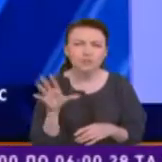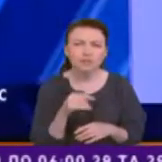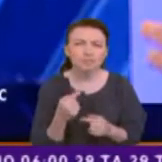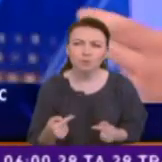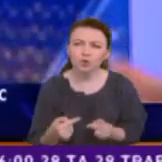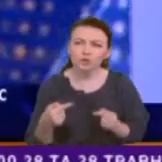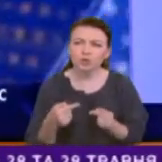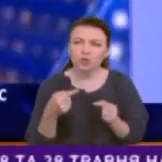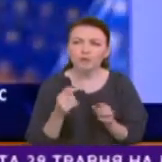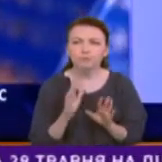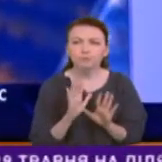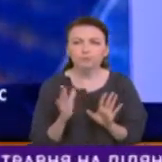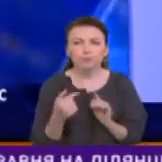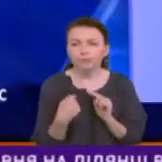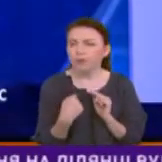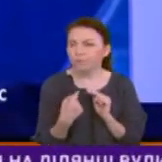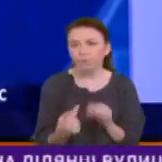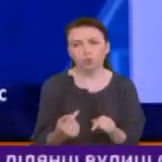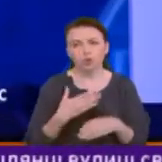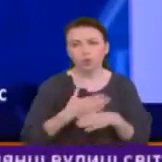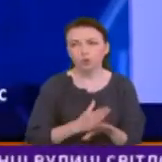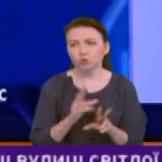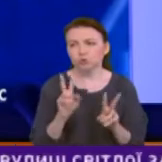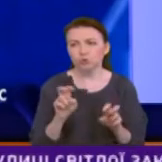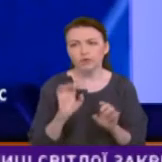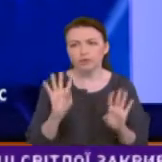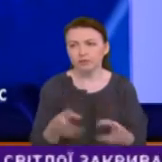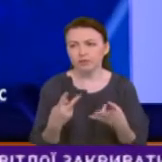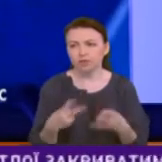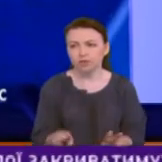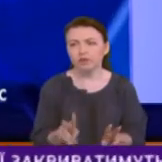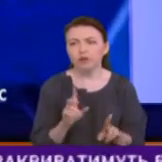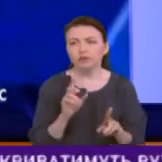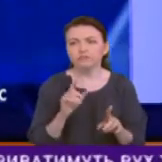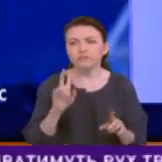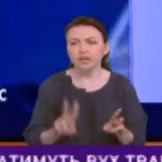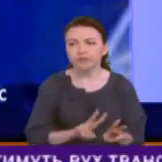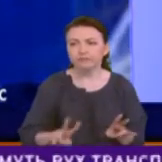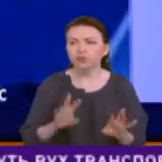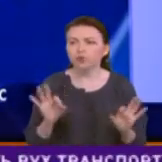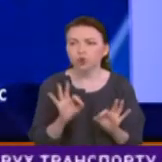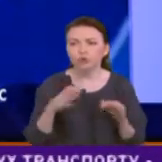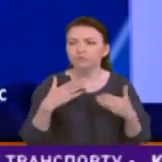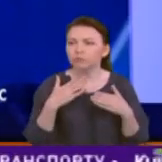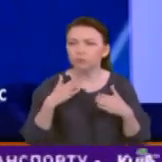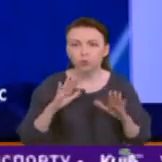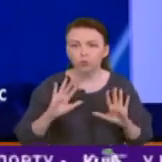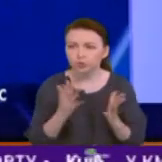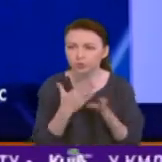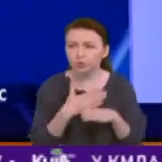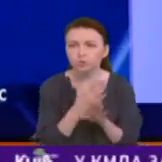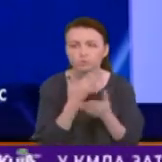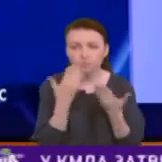Це не я кажу, це така думка... Ні, я проти цього терміну. Я думаю, що ніякого розколу в церкві не відбулося. Переважна більшість церкви все-таки